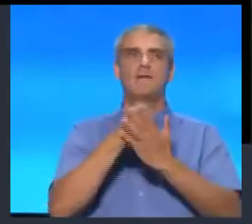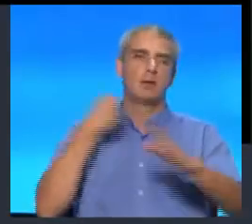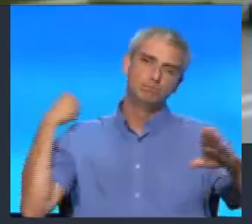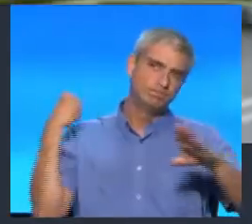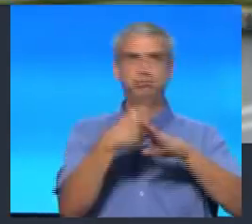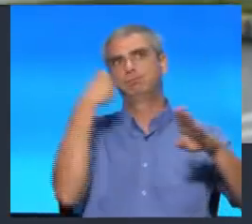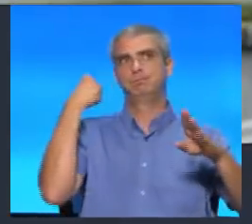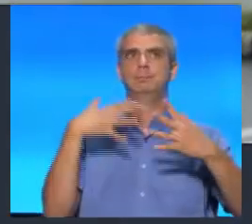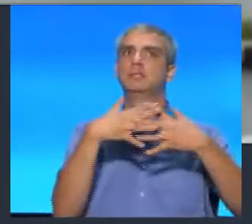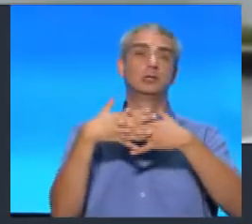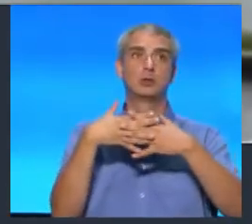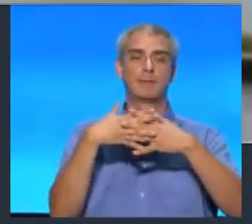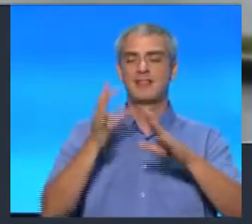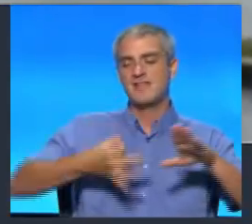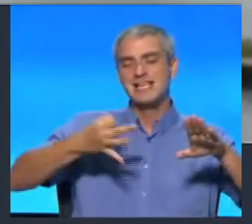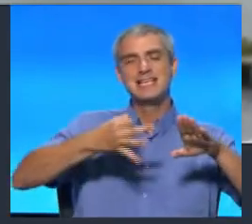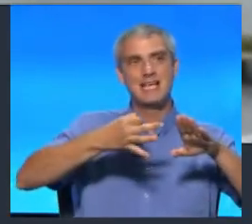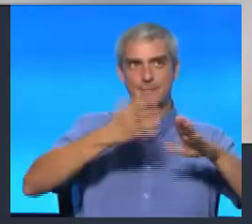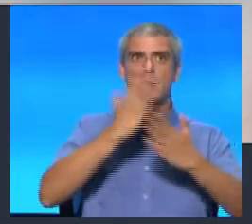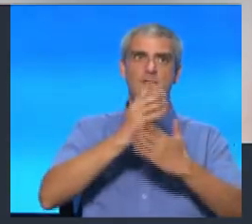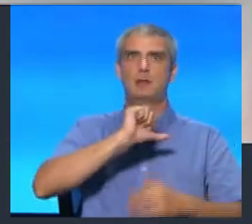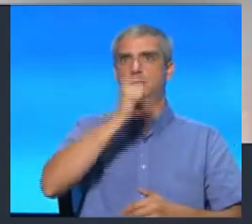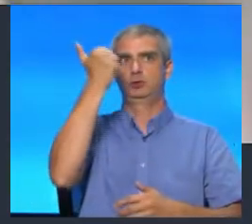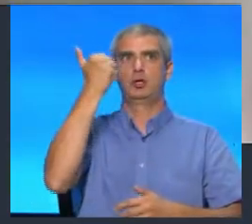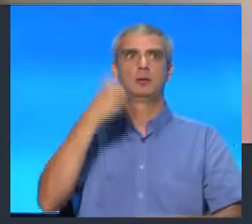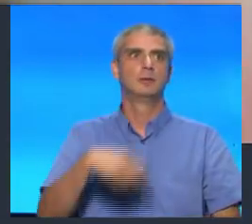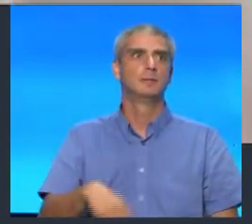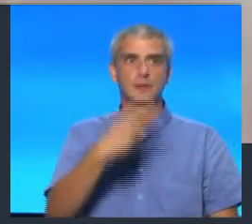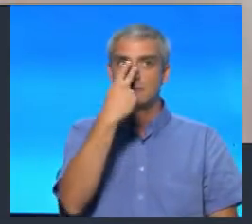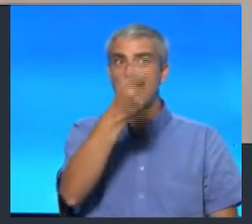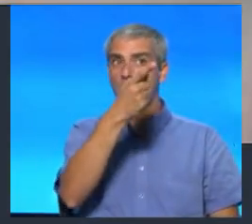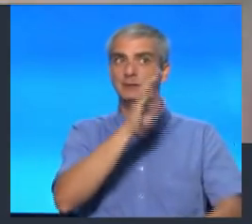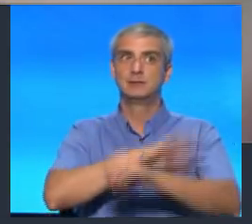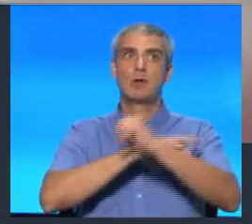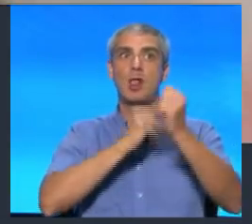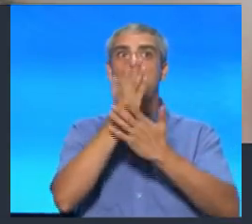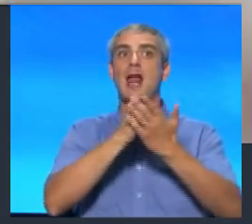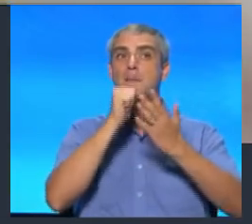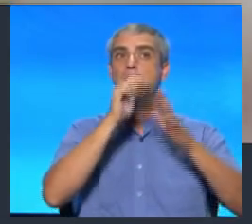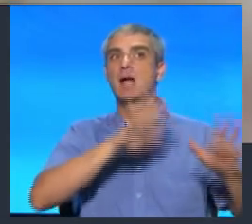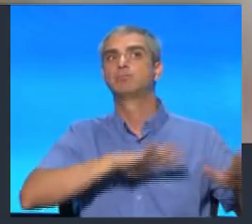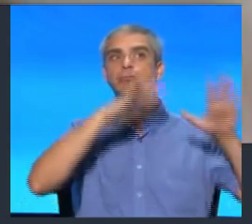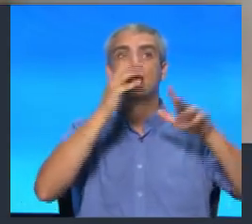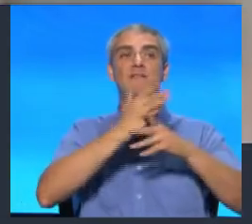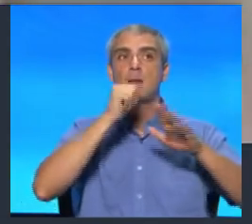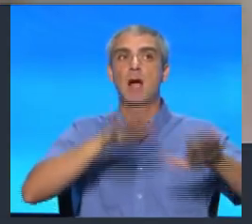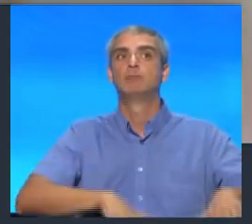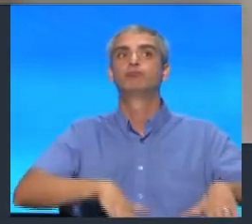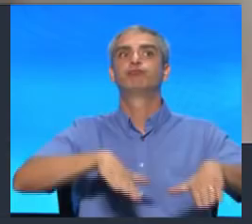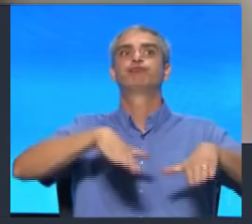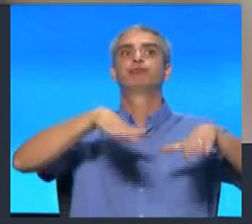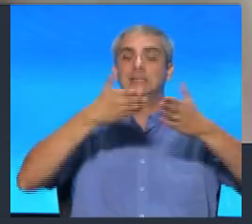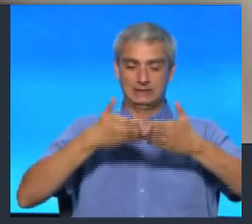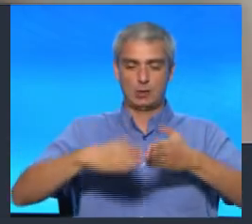הברית ושרשרת האי מדרום פלורידה הייתה הקורבן הראשון. Look here to my left too, you can see some of the water out here. The water going over the bows of